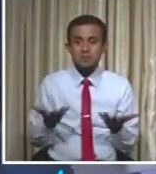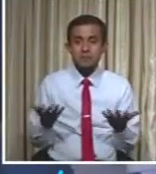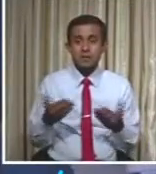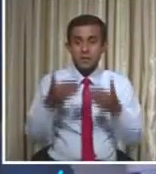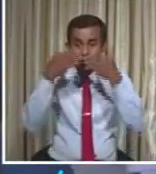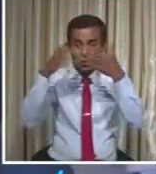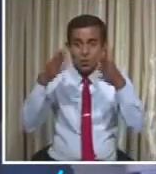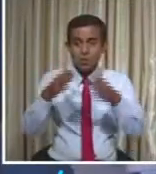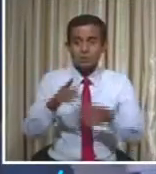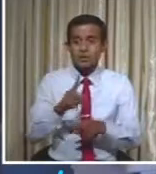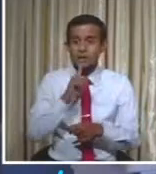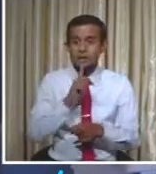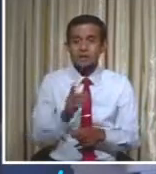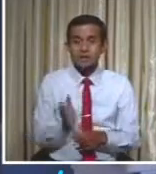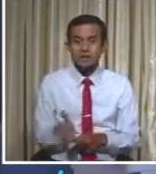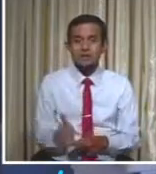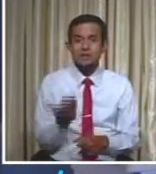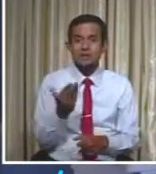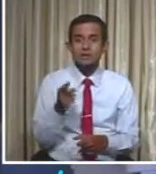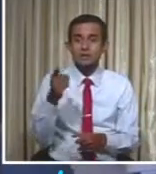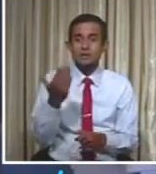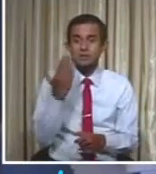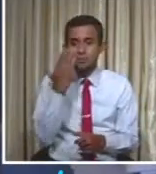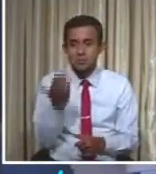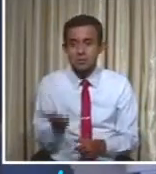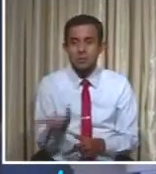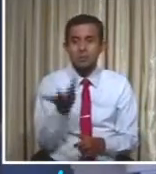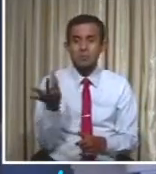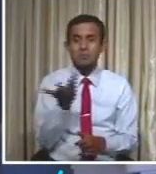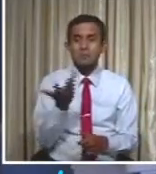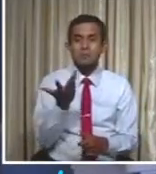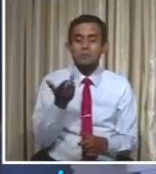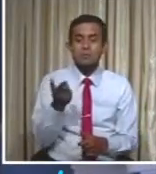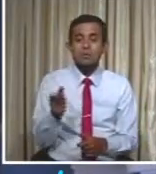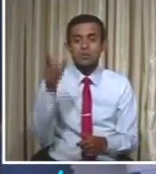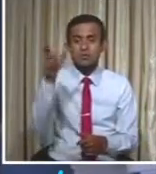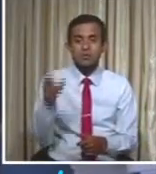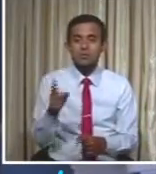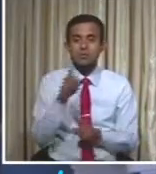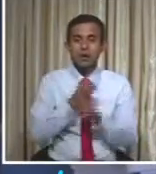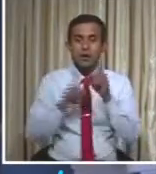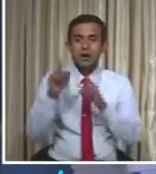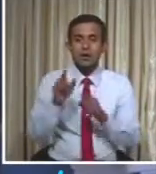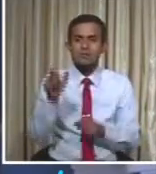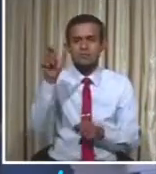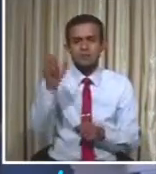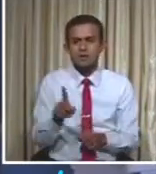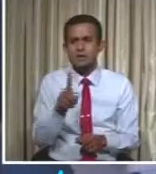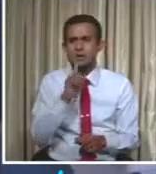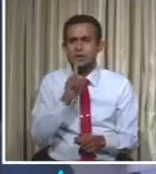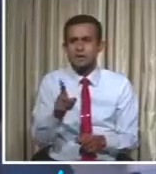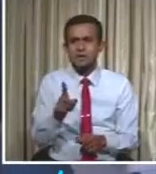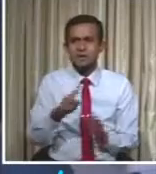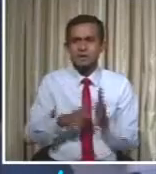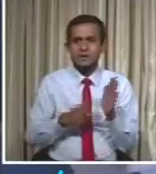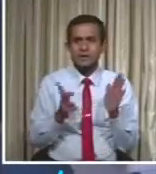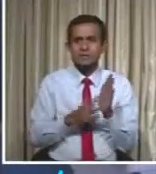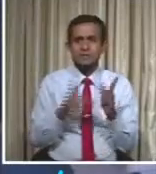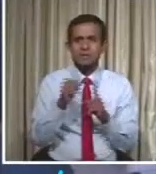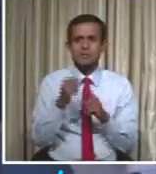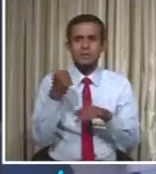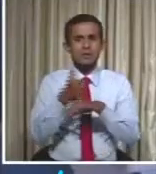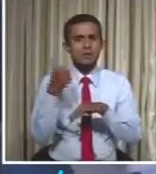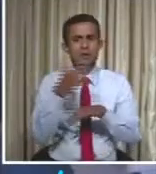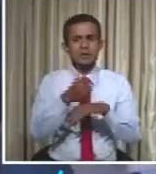විවෘතව හෙළිදරව් කරනකොට ඒකට මුහුණ දෙන්න බැරිකමට තමයි උන්නැහැලාවිල්ලා කතා කරා. මම එතුමට කියනවා මේ ජේවීපී එකට මඩ ගගහින්